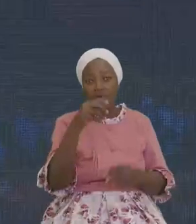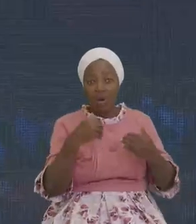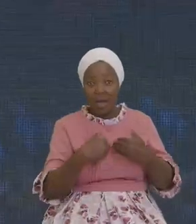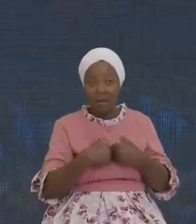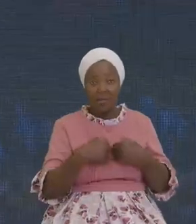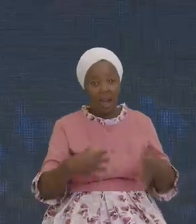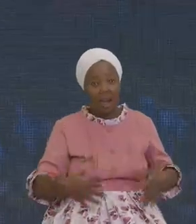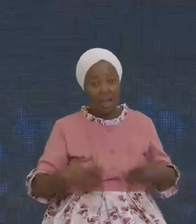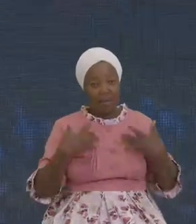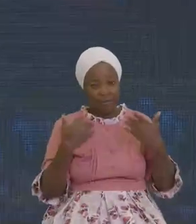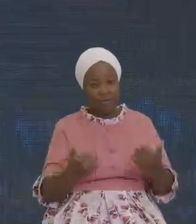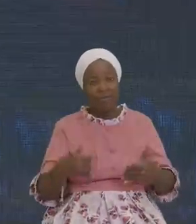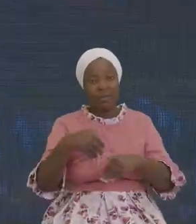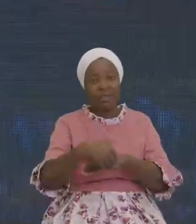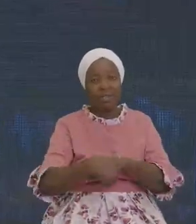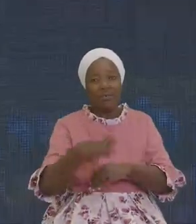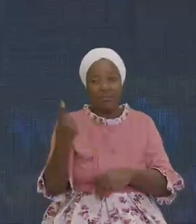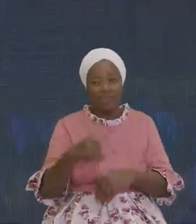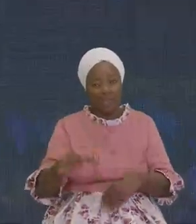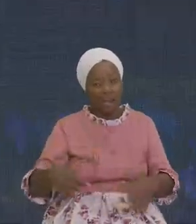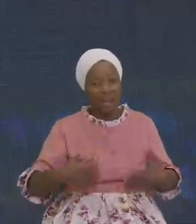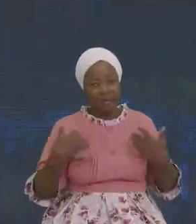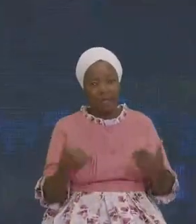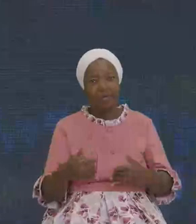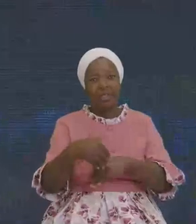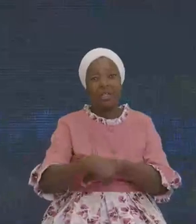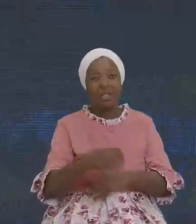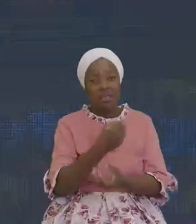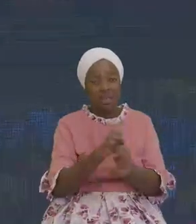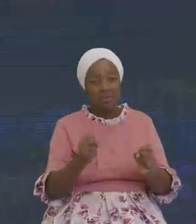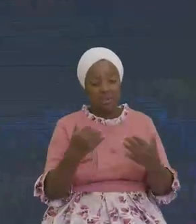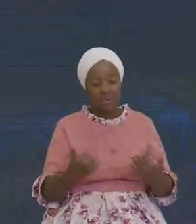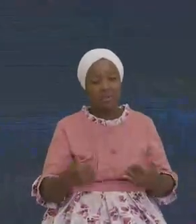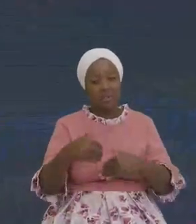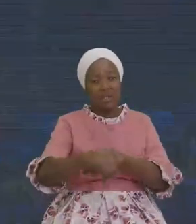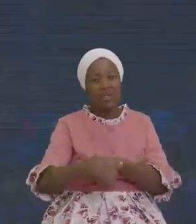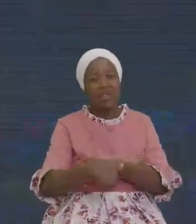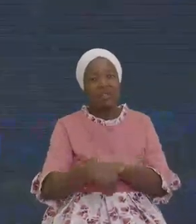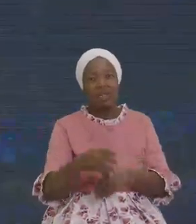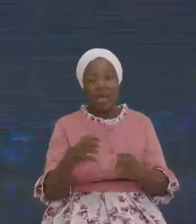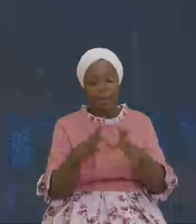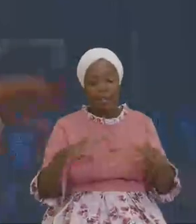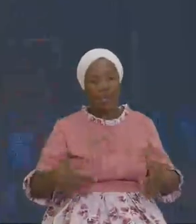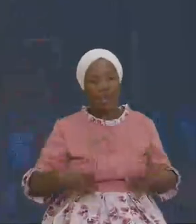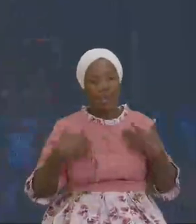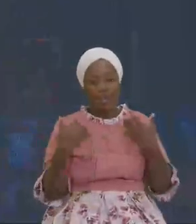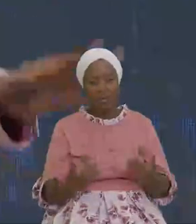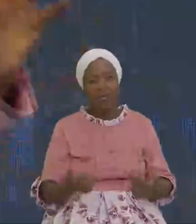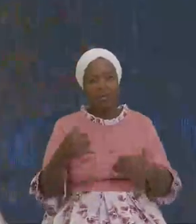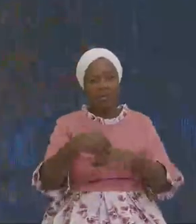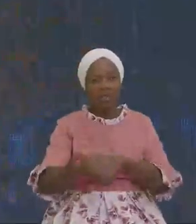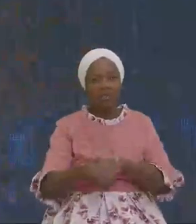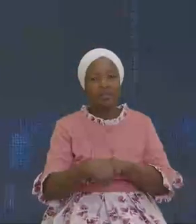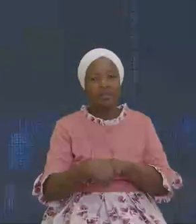Tu as la vie ce soir, la vie éternelle ce soir, le salut ce soir, la vie abondante